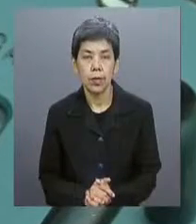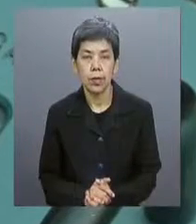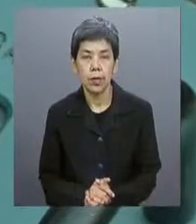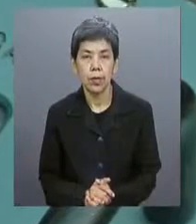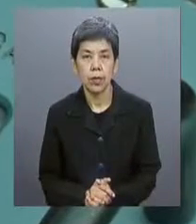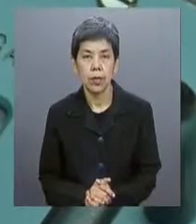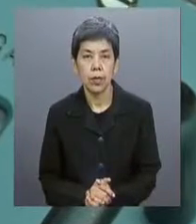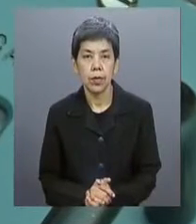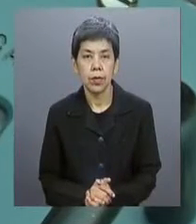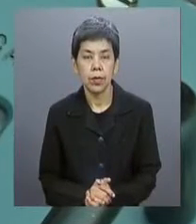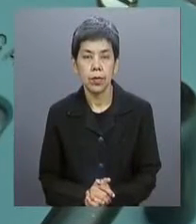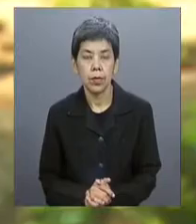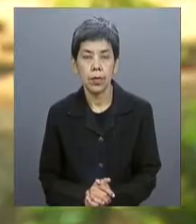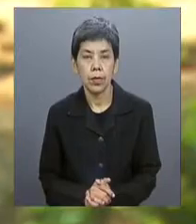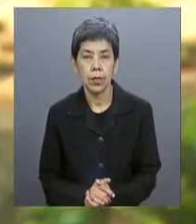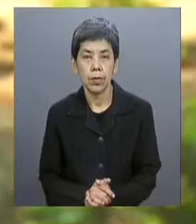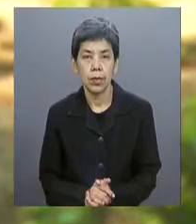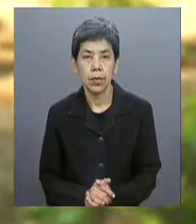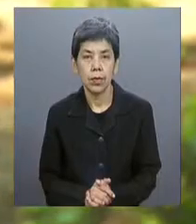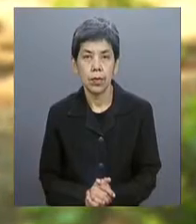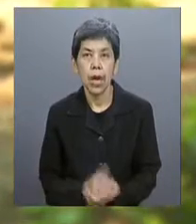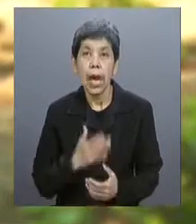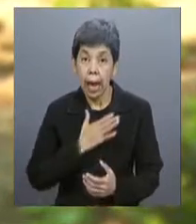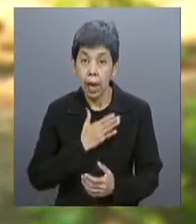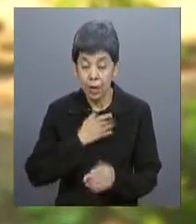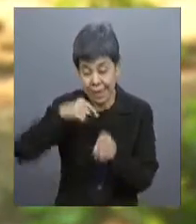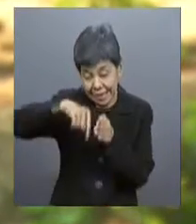ค่าความต้านทานไฟฟ้า คือส่วนใหญ่ที่เราจะเจ